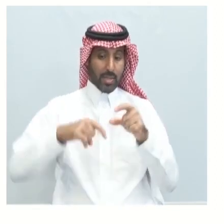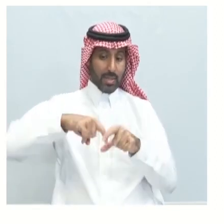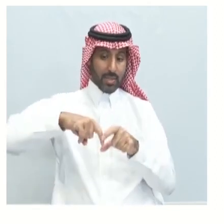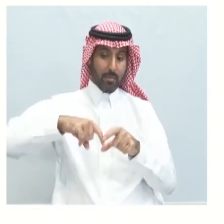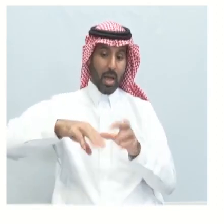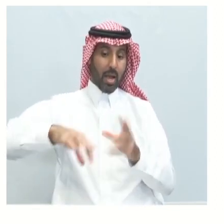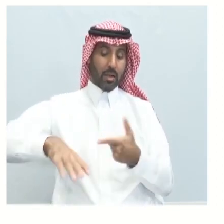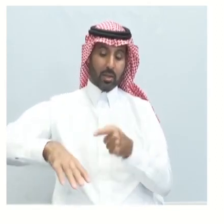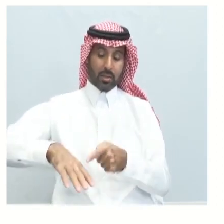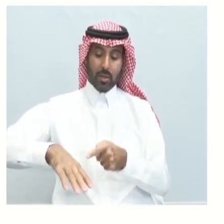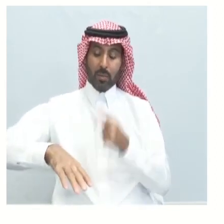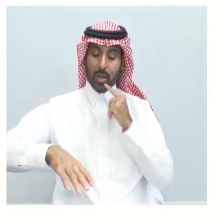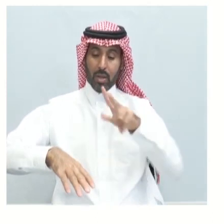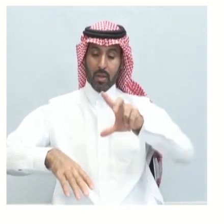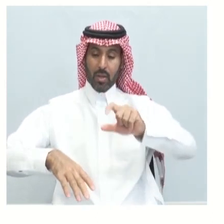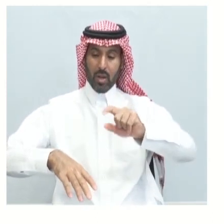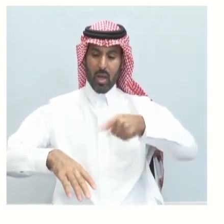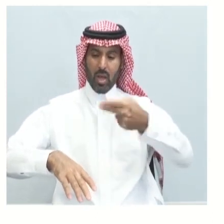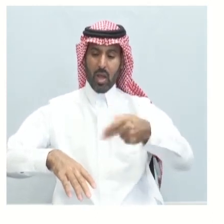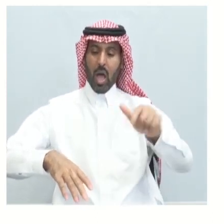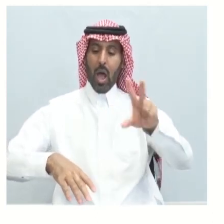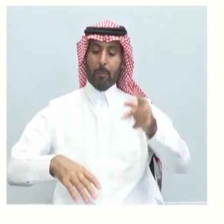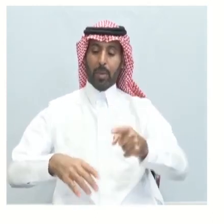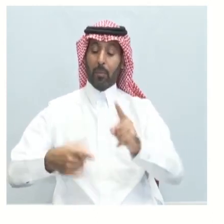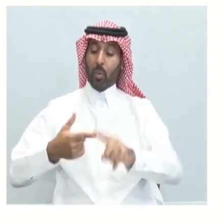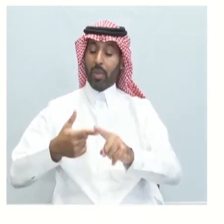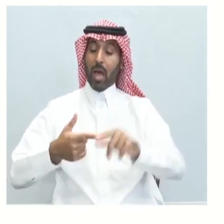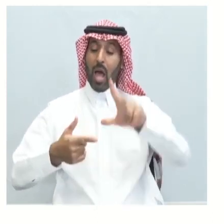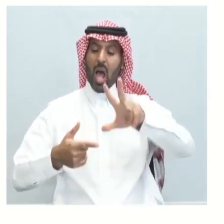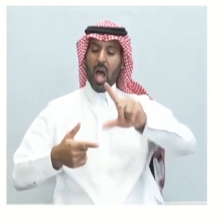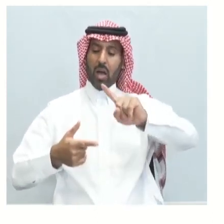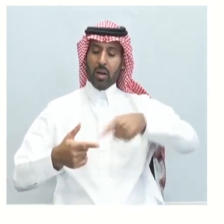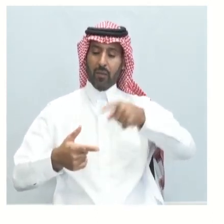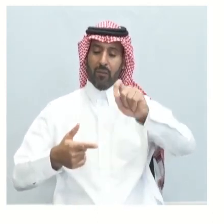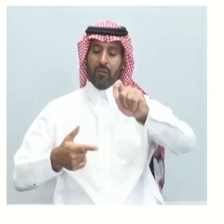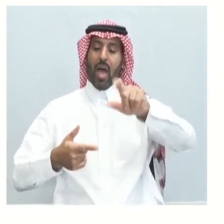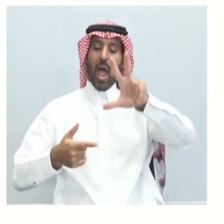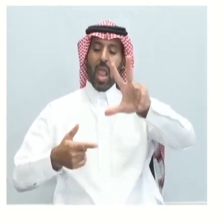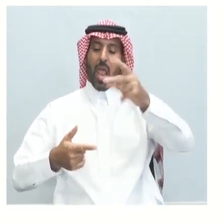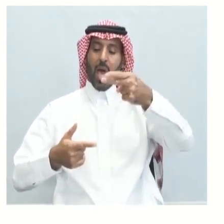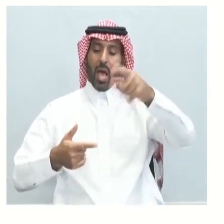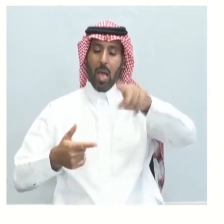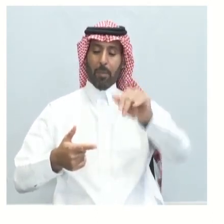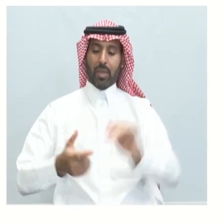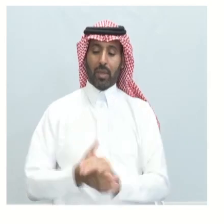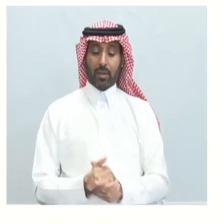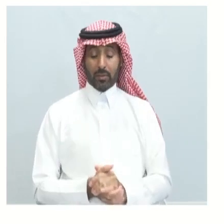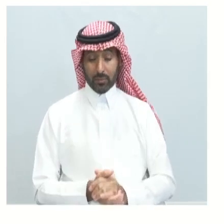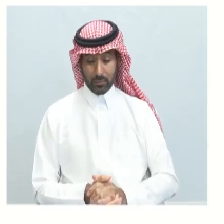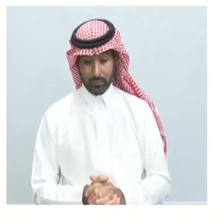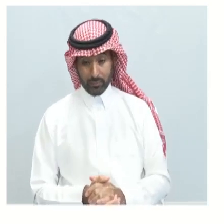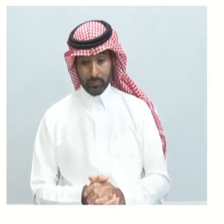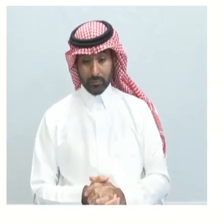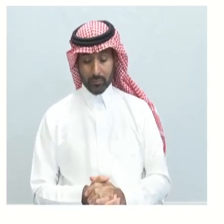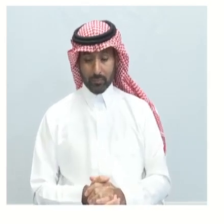يشكلها كلا من الدرع العربي وال الرف العربي من مساحه الجزيره العربيه الجواب على ذلك